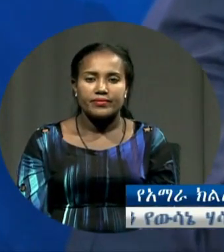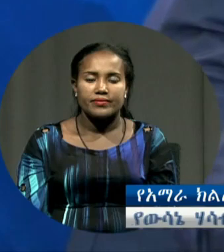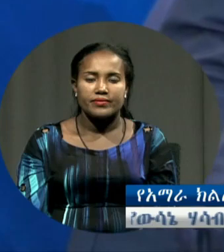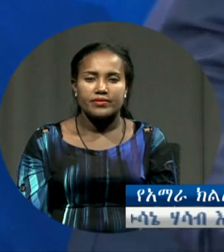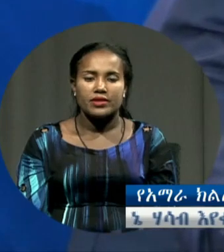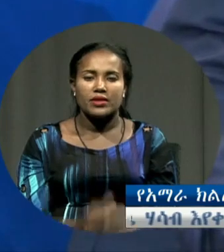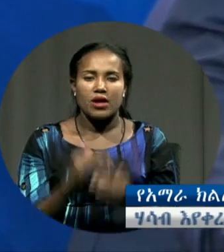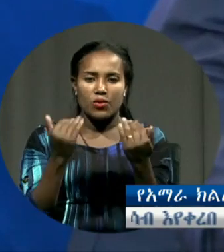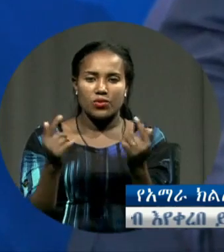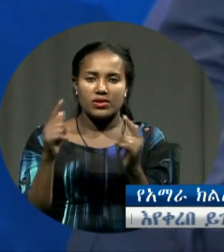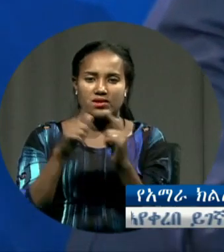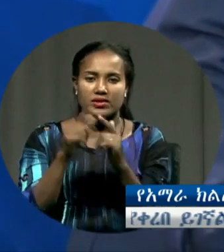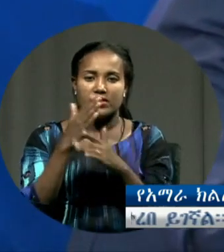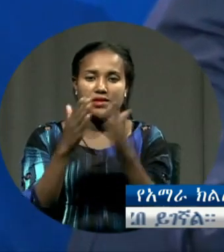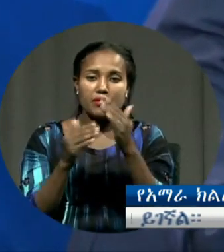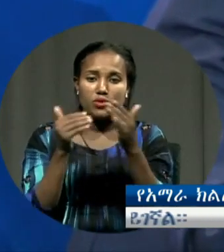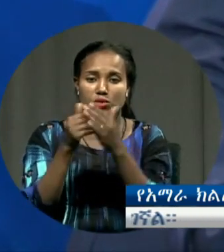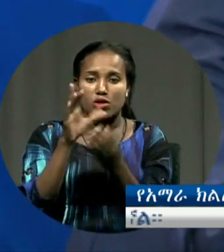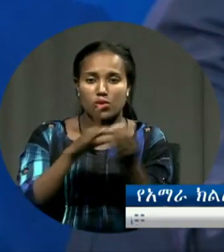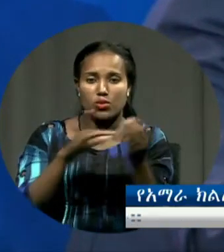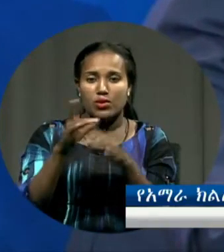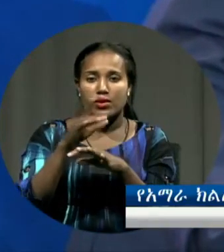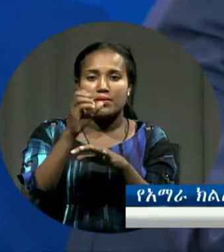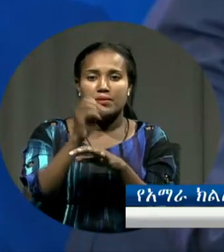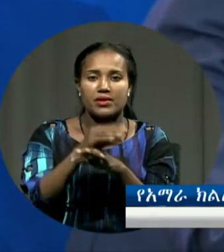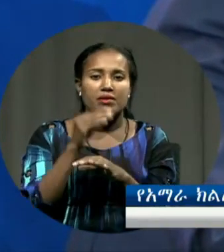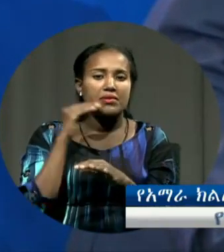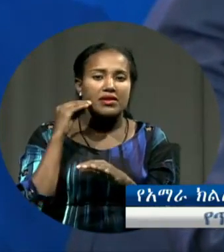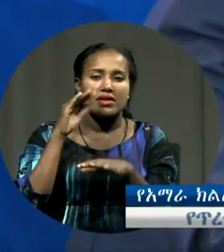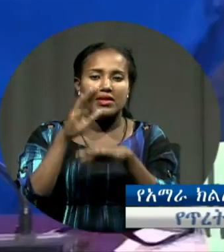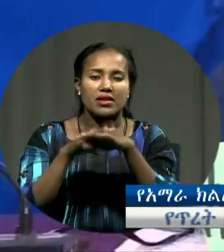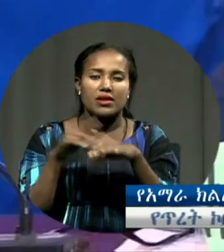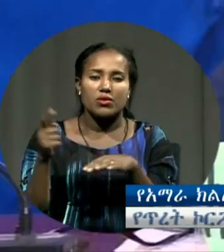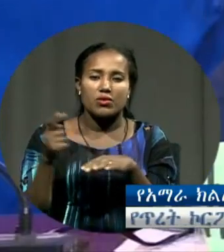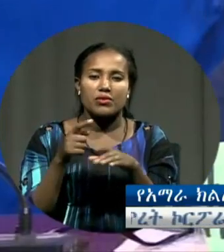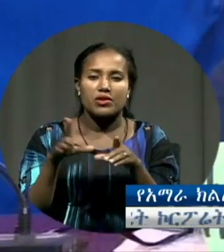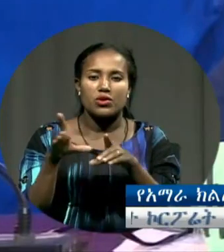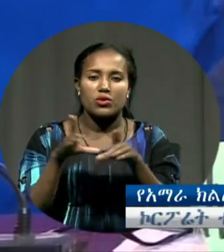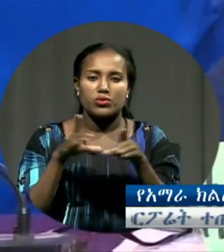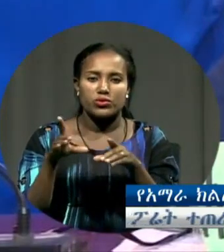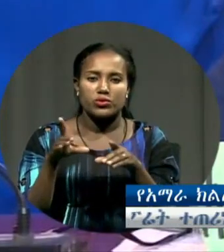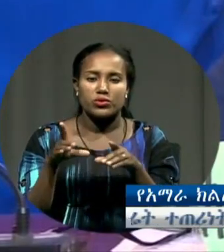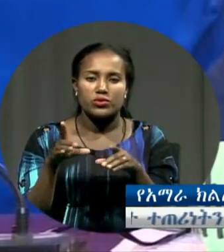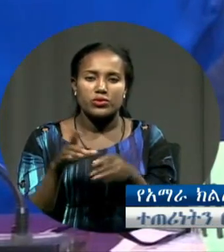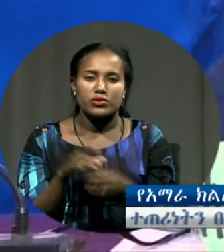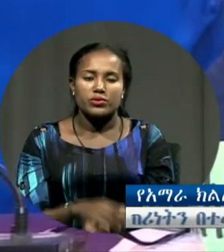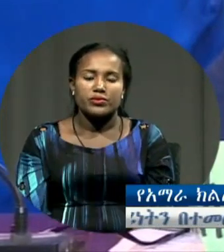አሁን ወደዚህ ደረጃ መድረሱ ለክልሉ ምክር ቤት ተጠሪ እንዲሆን መደረጉ